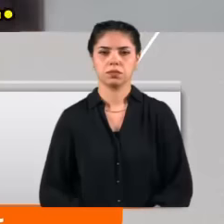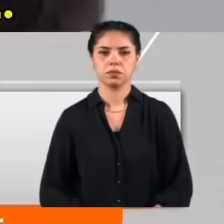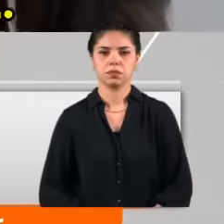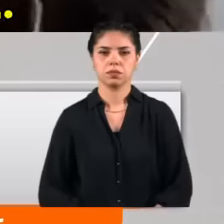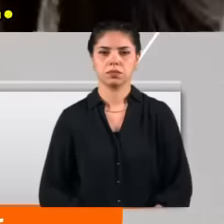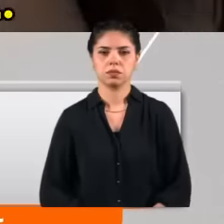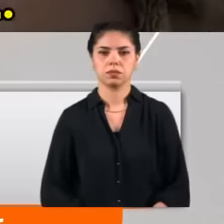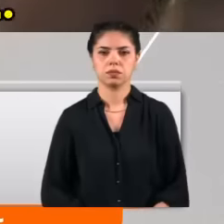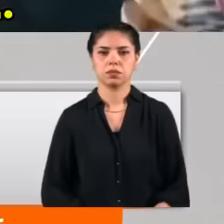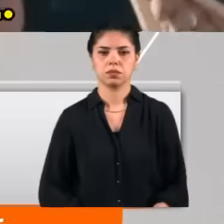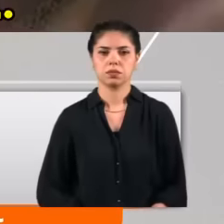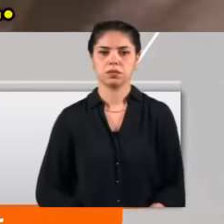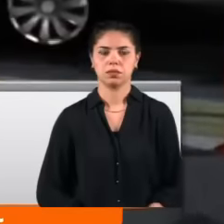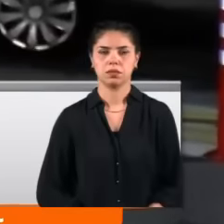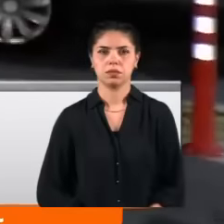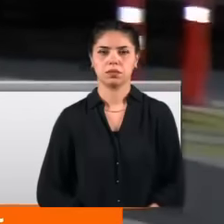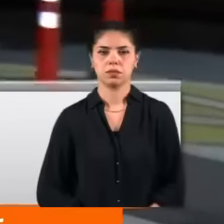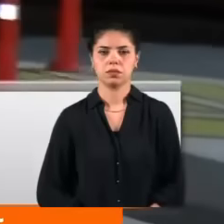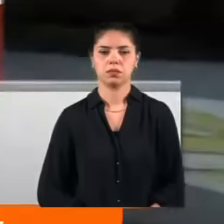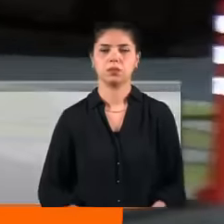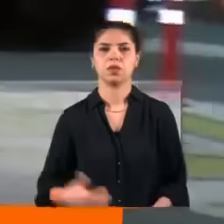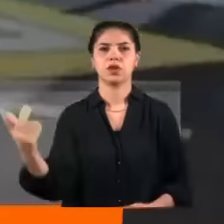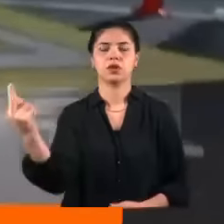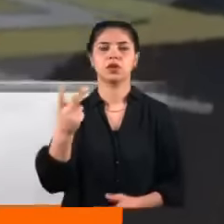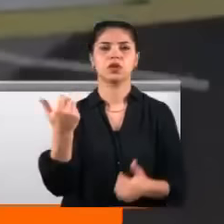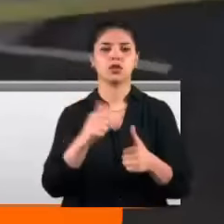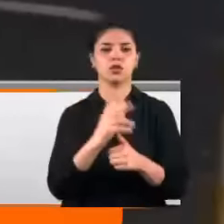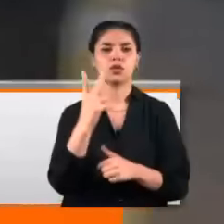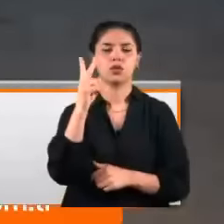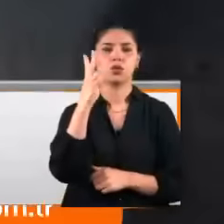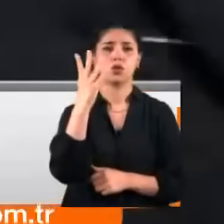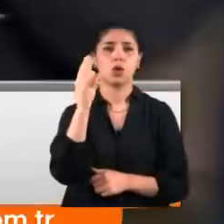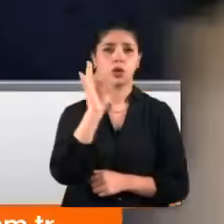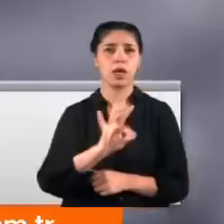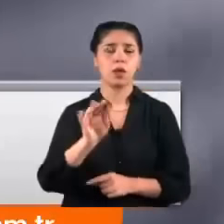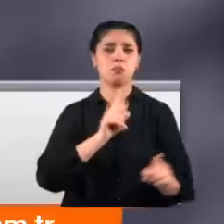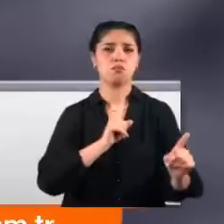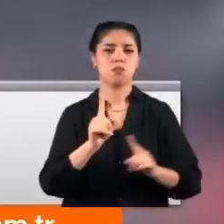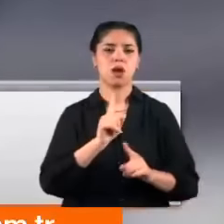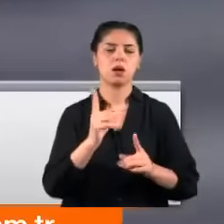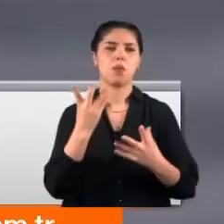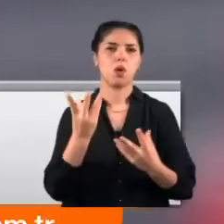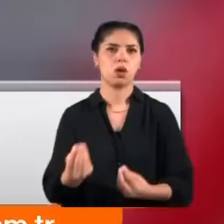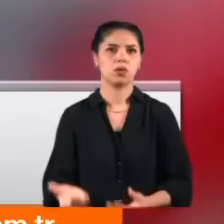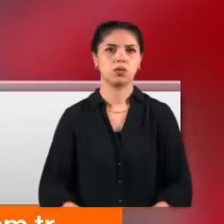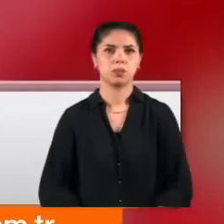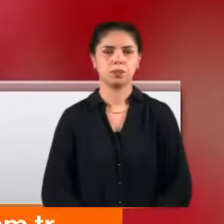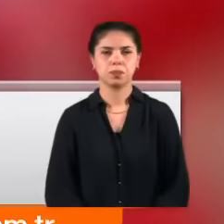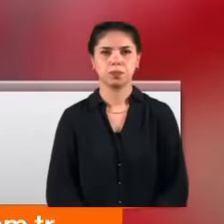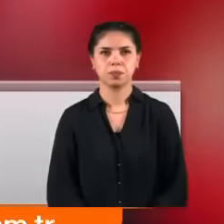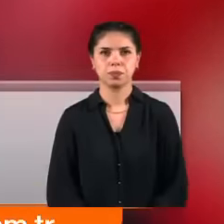kalması gerektiğini belirtebiliriz. Polat çifti 4 Eylül'de hakim karşısına çıkacak.